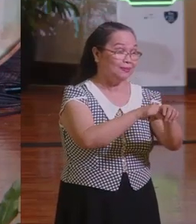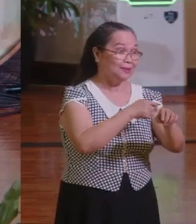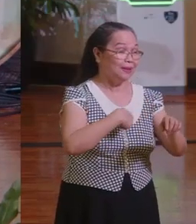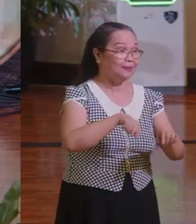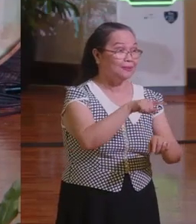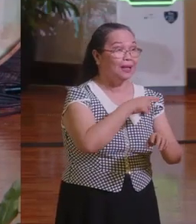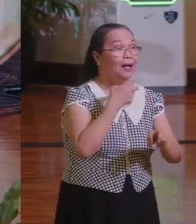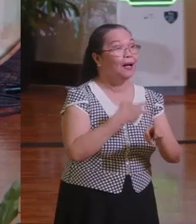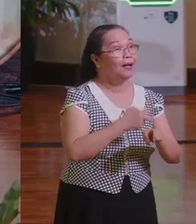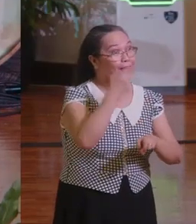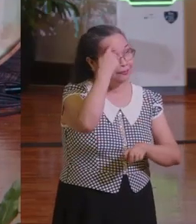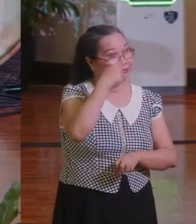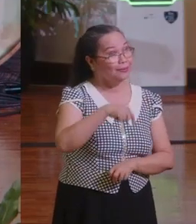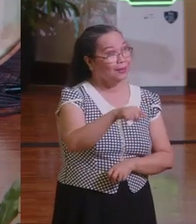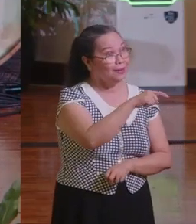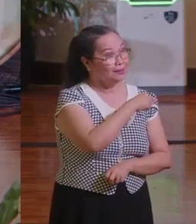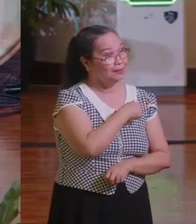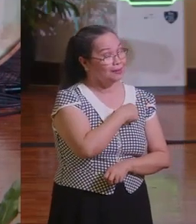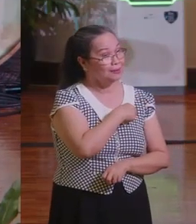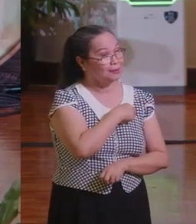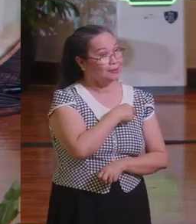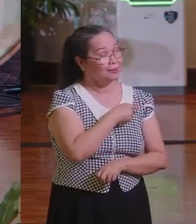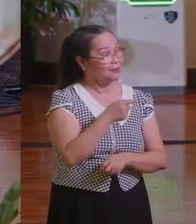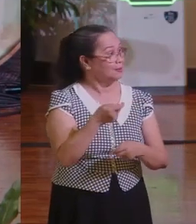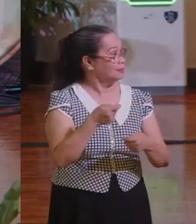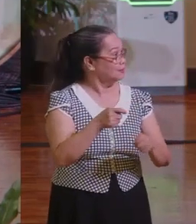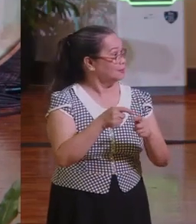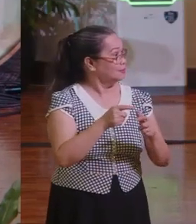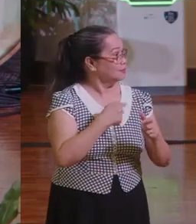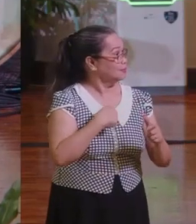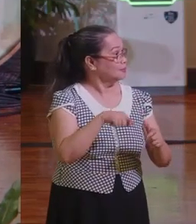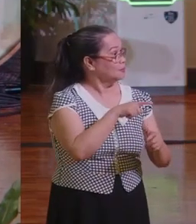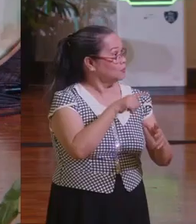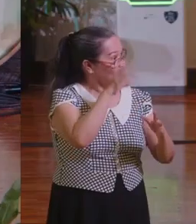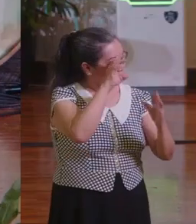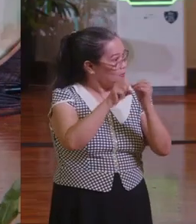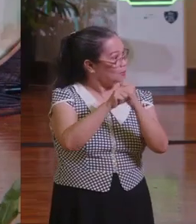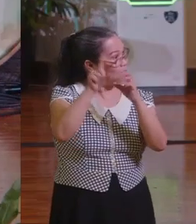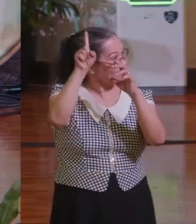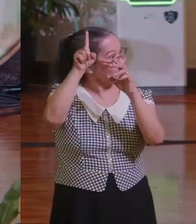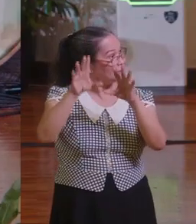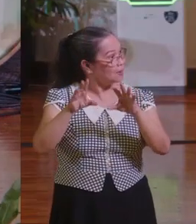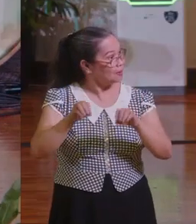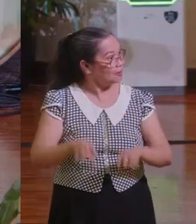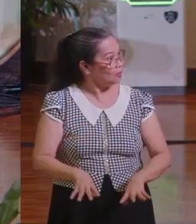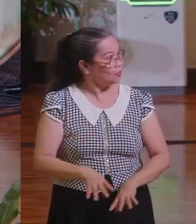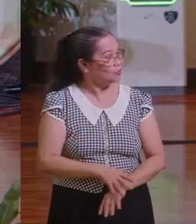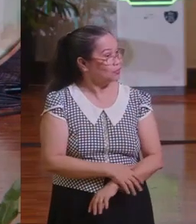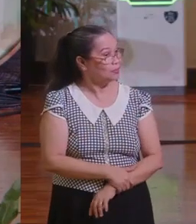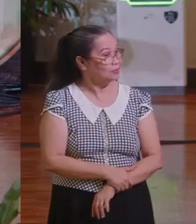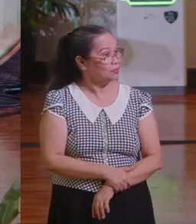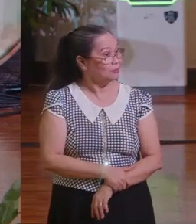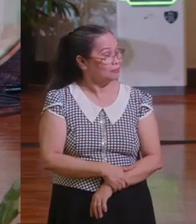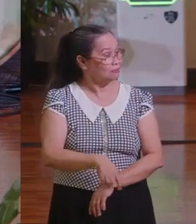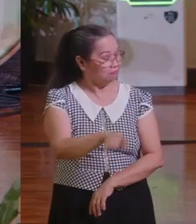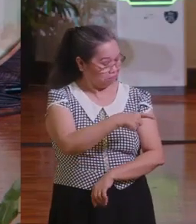mabigat sa atin, nagtetempt tayo na mawala ng pananalig sa ating Diyos, nagtetempt tayo